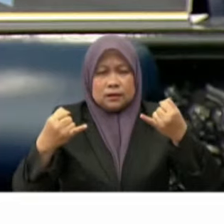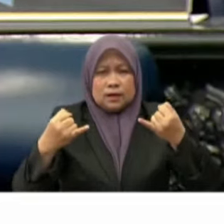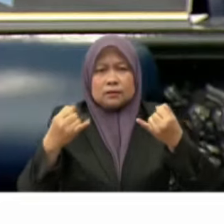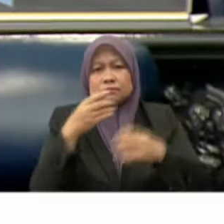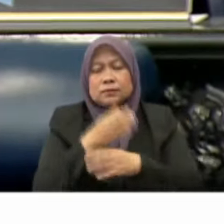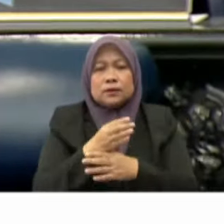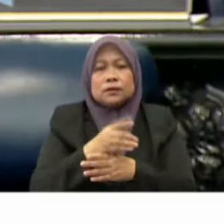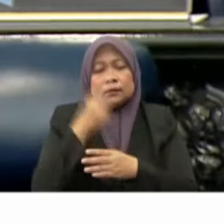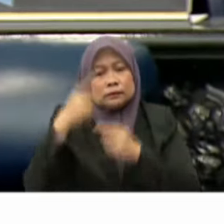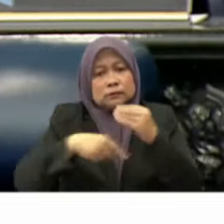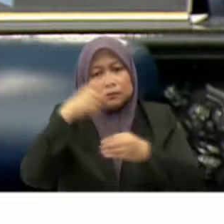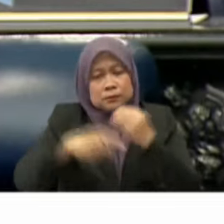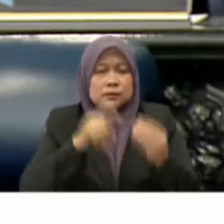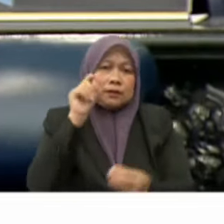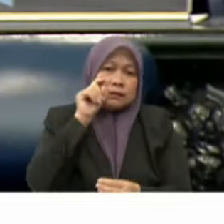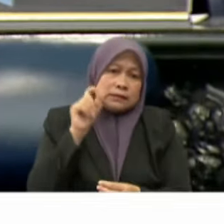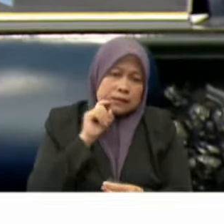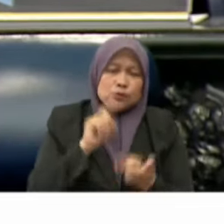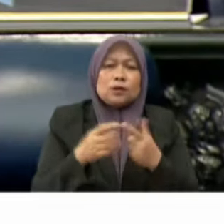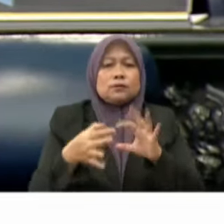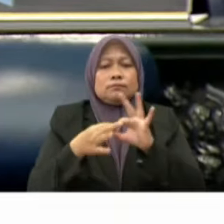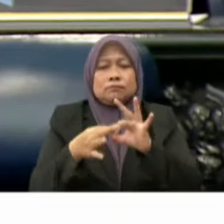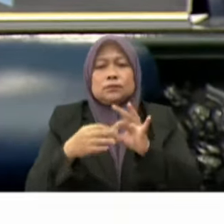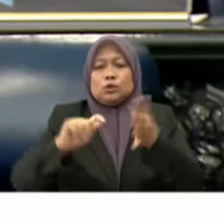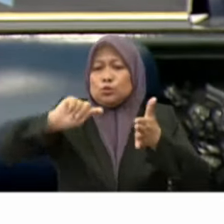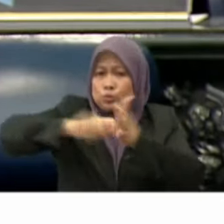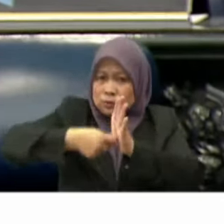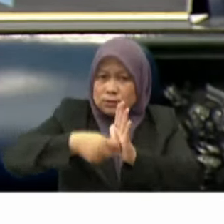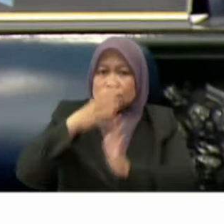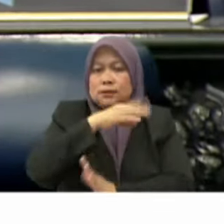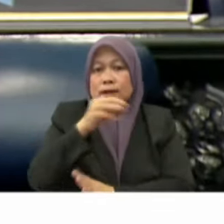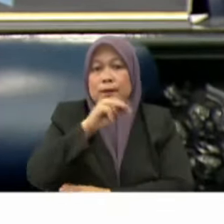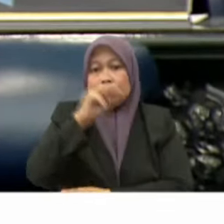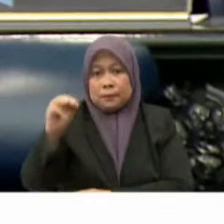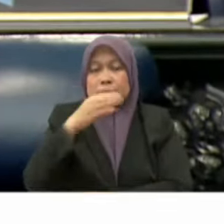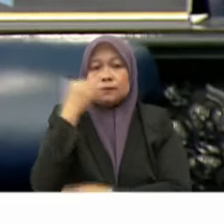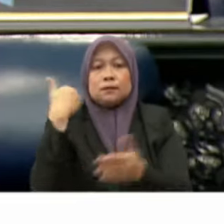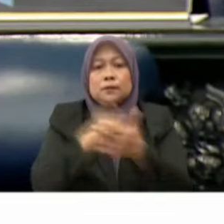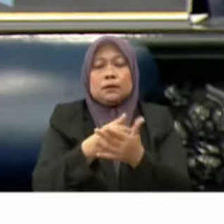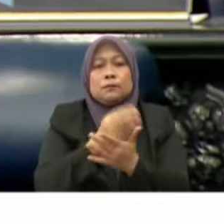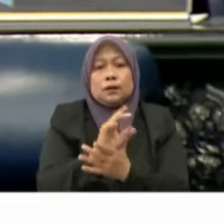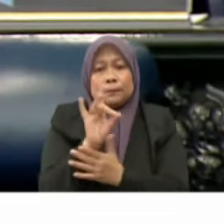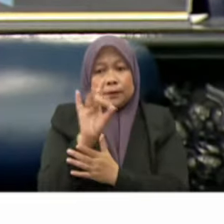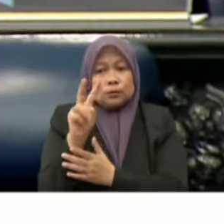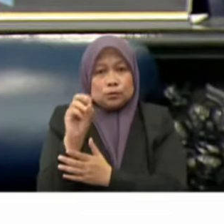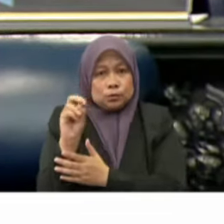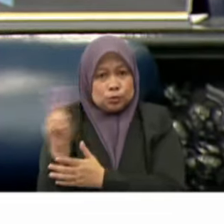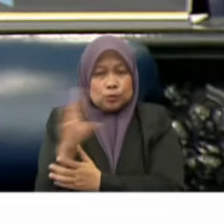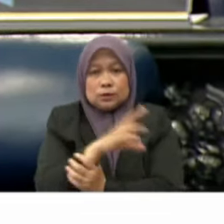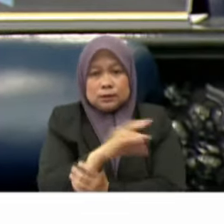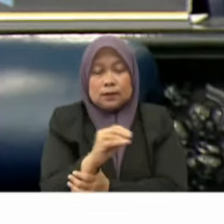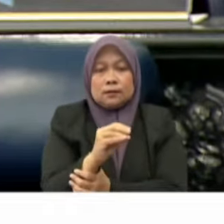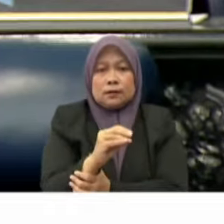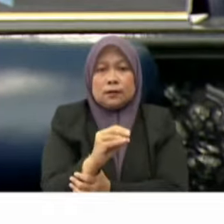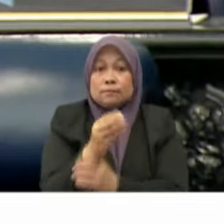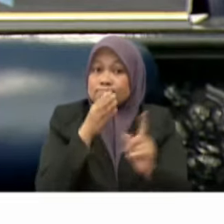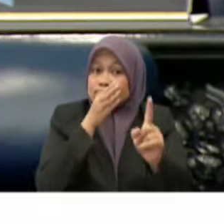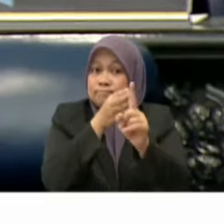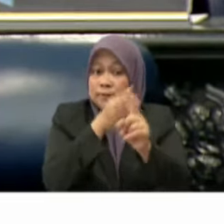dan pornografi kanak-kanak sudah disekat oleh seorang Jaya komunikasi dan arti media sehingga ogos 2022 dan gokil kita